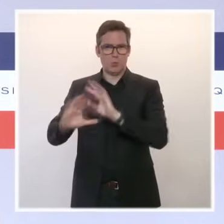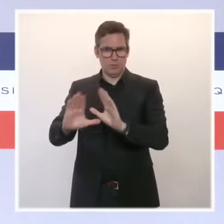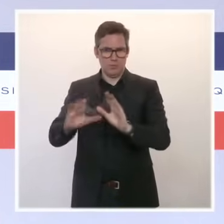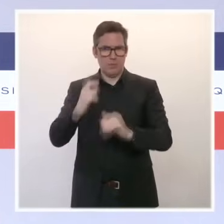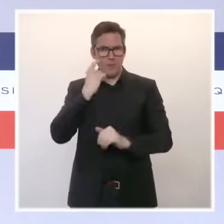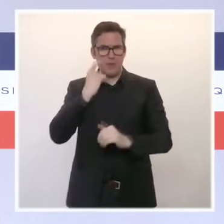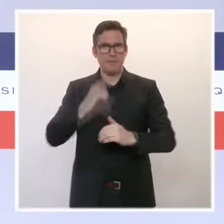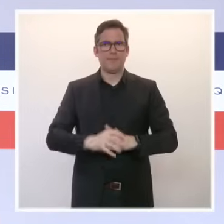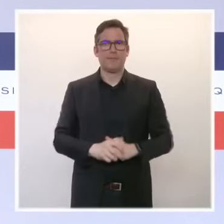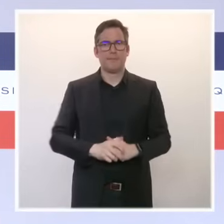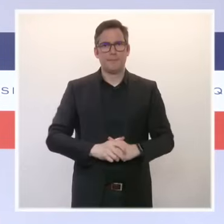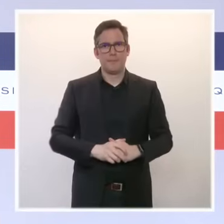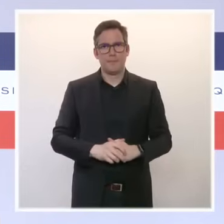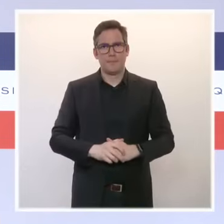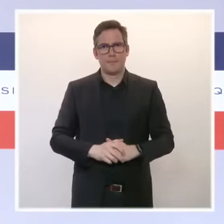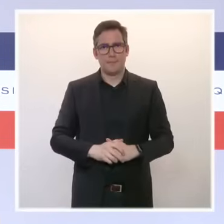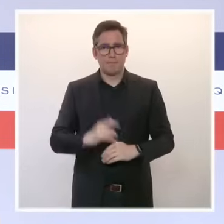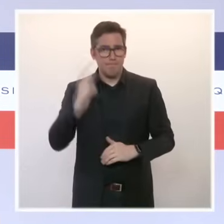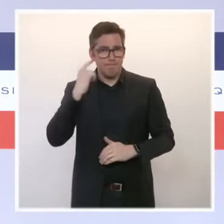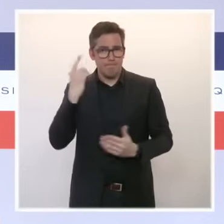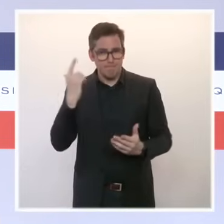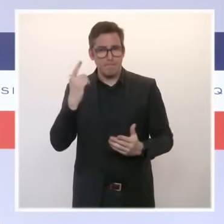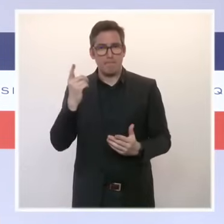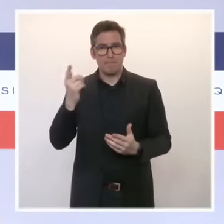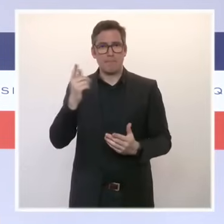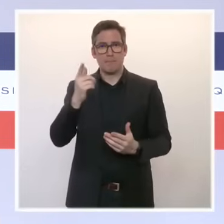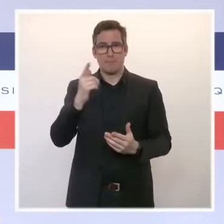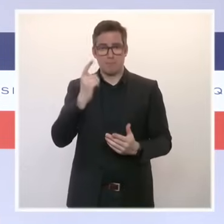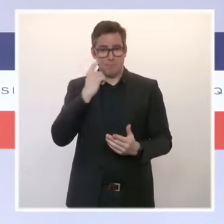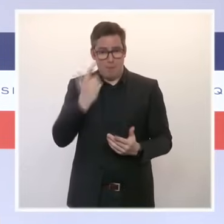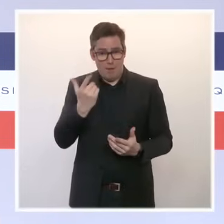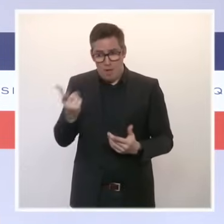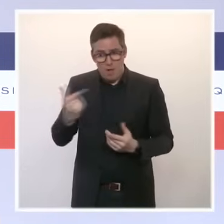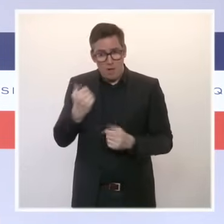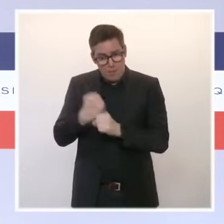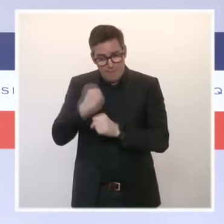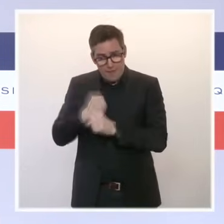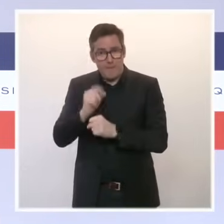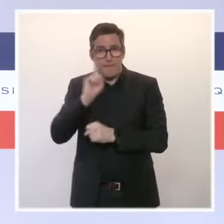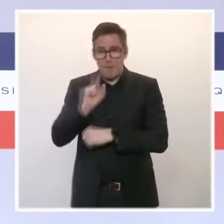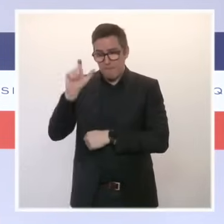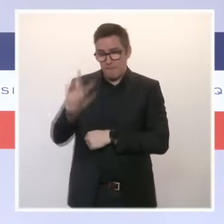Précisément. Elle n pas évolué pour l'instant. Non, le travail est en cours.